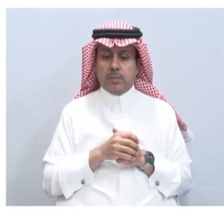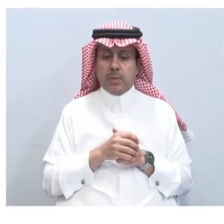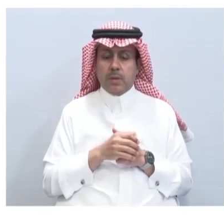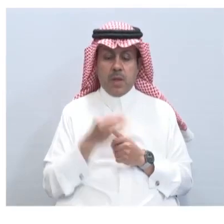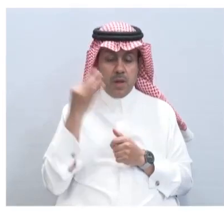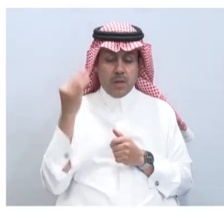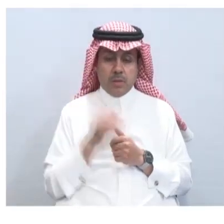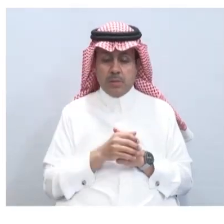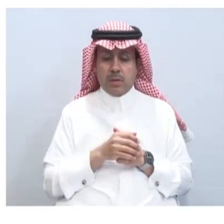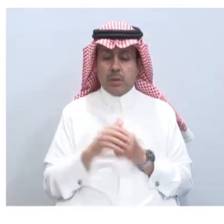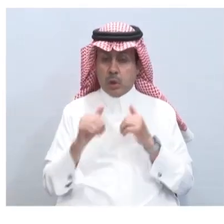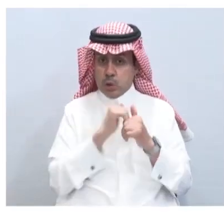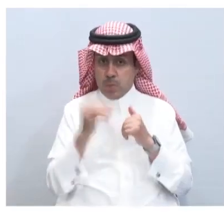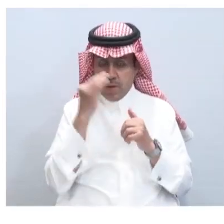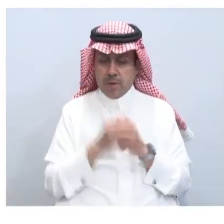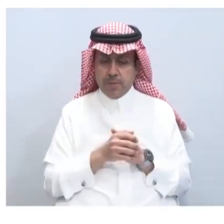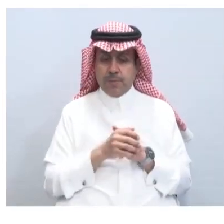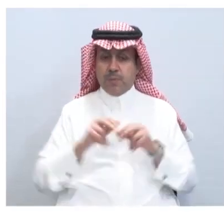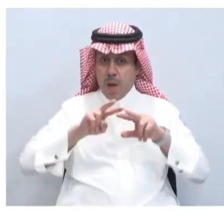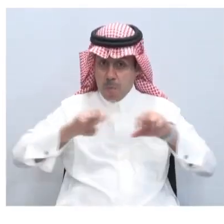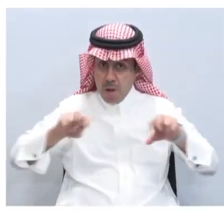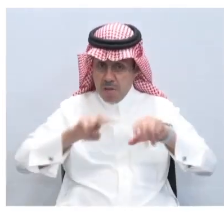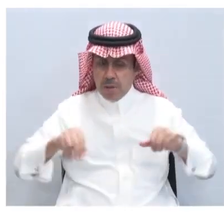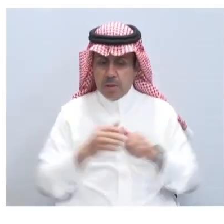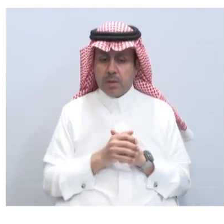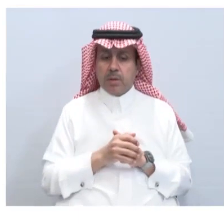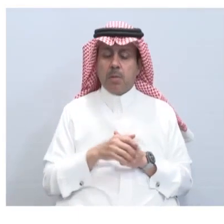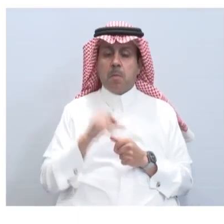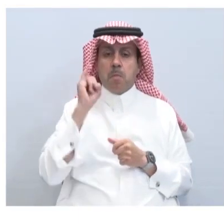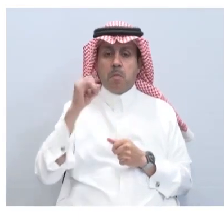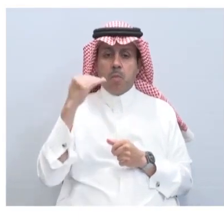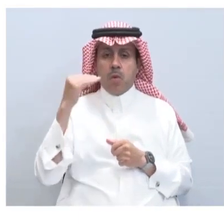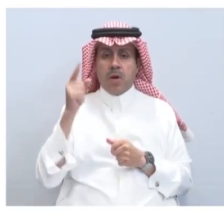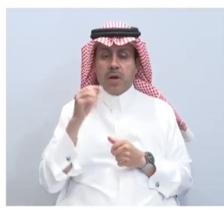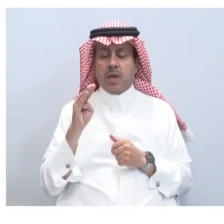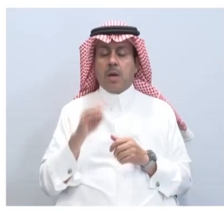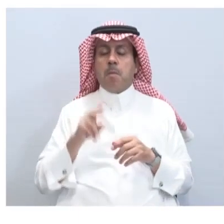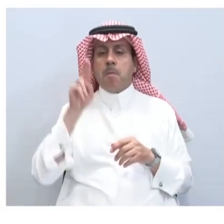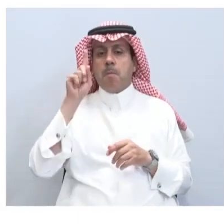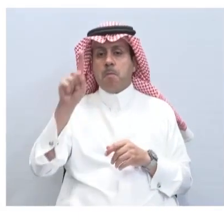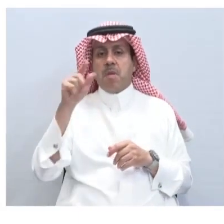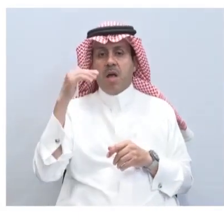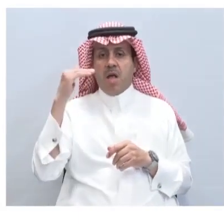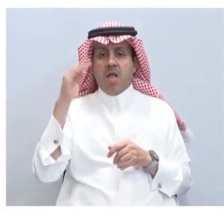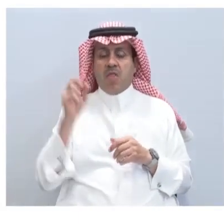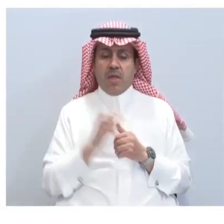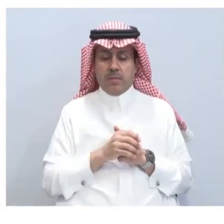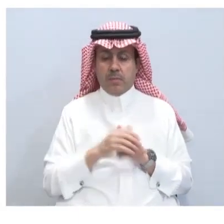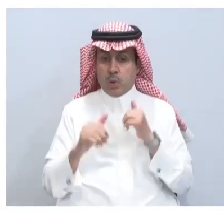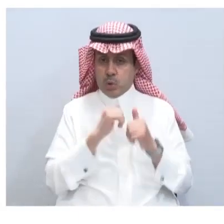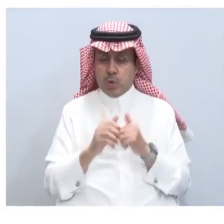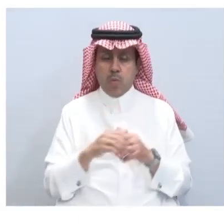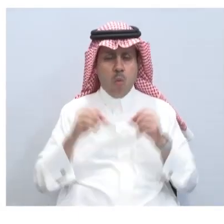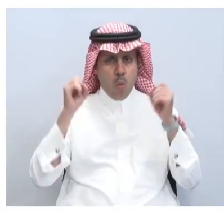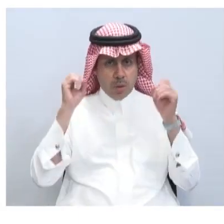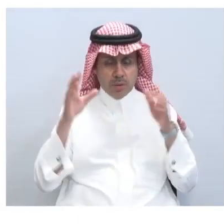ثالثا الاسلوب الثالث والذي هو البحث من خلال محركات البحث وهذا الاسلوب هو من